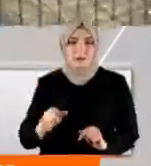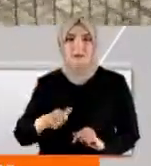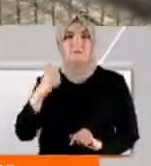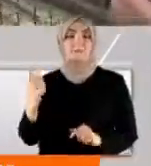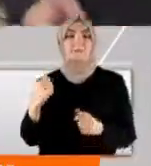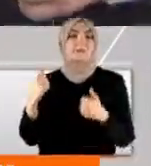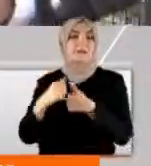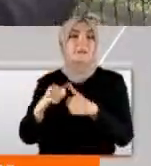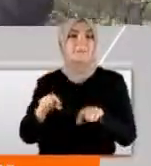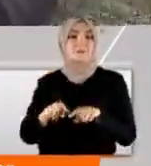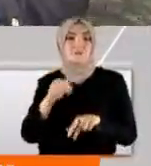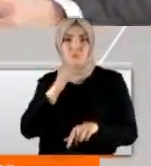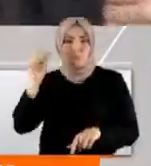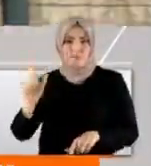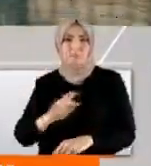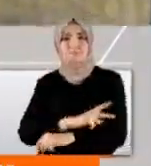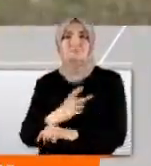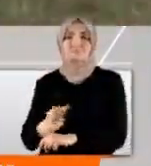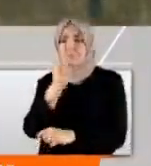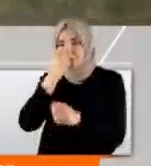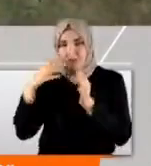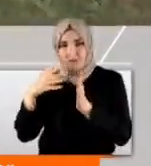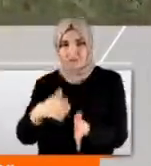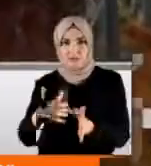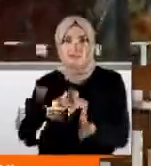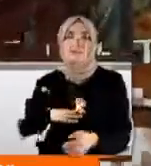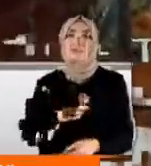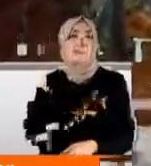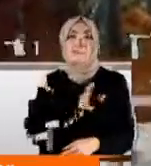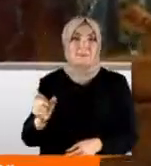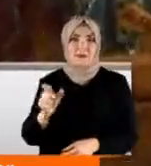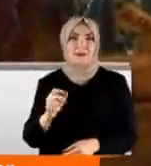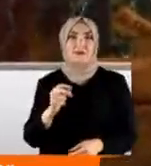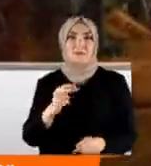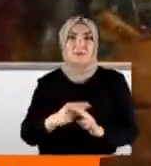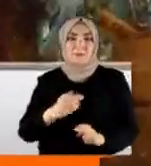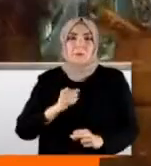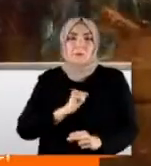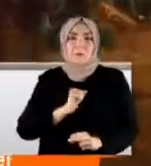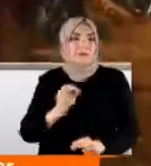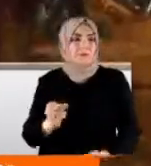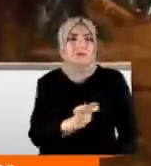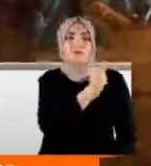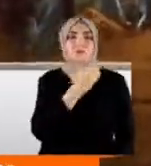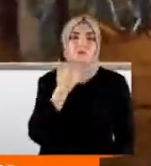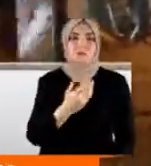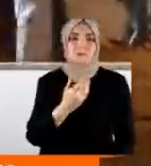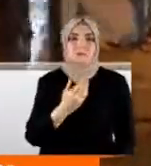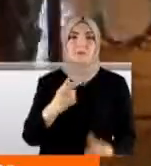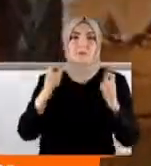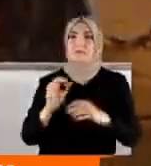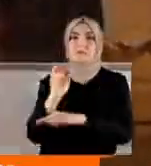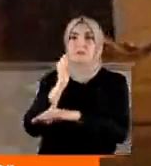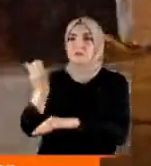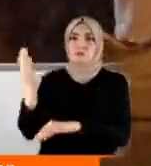yığıldı. Paniğe kapılan şüpheli ise olay yerinden kaçarak kayıplara karıştı. Silah seslerini duyan mahalle sakinlerinin ihbarı üzerine olay